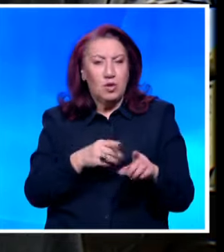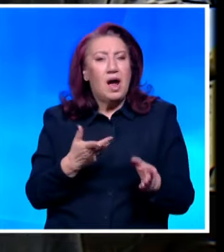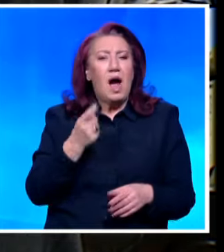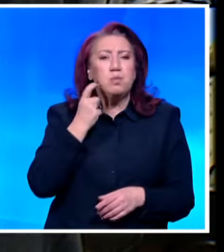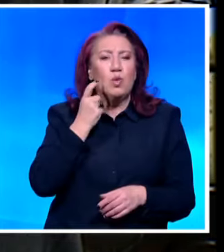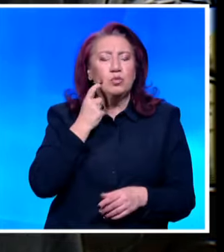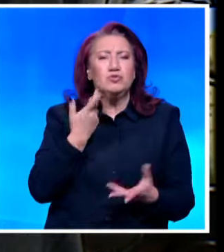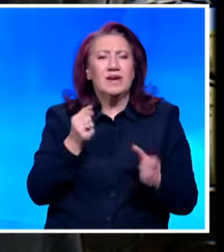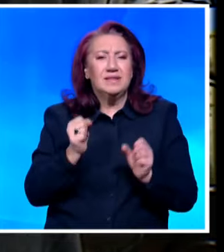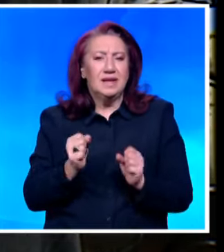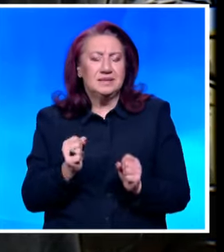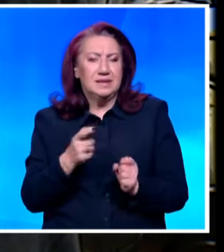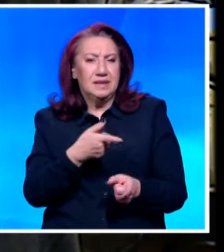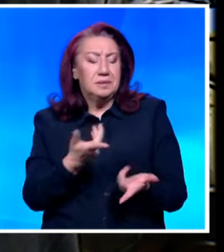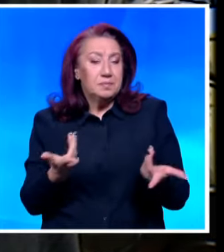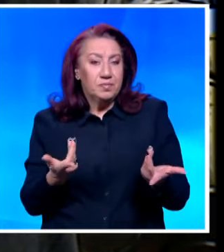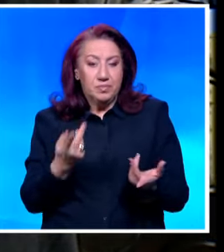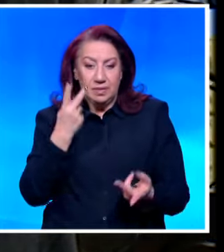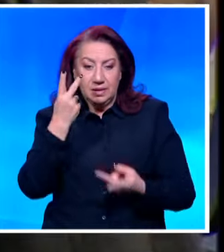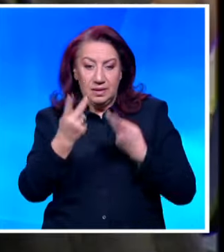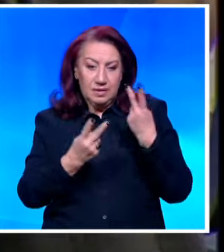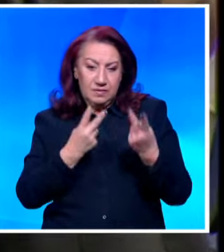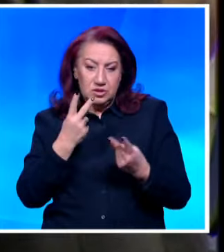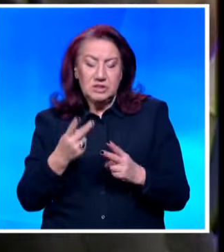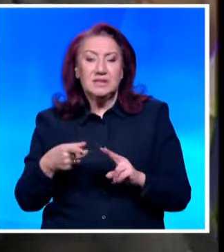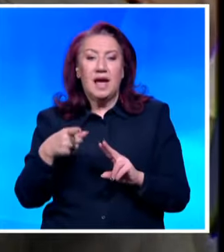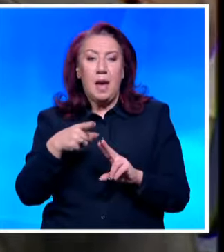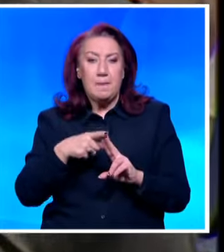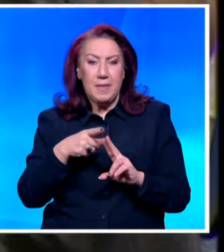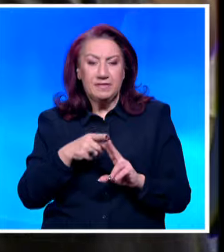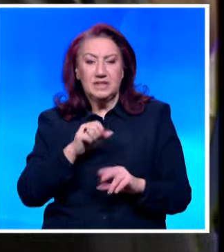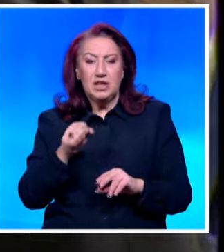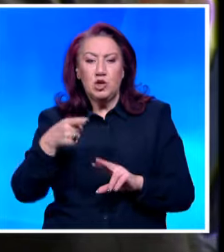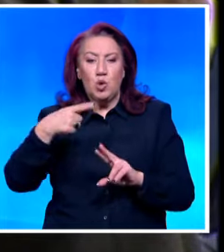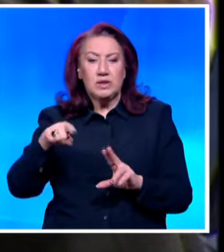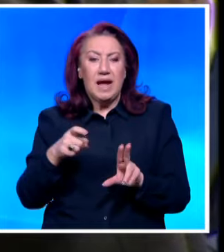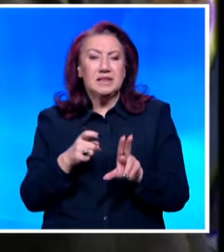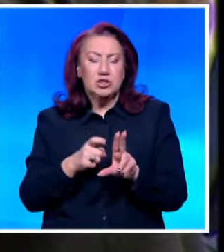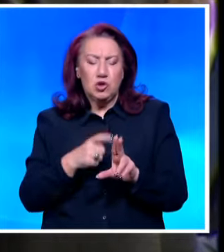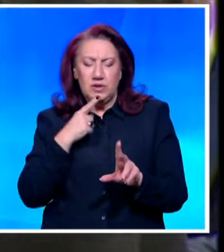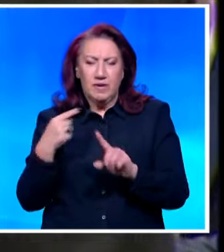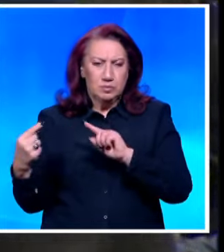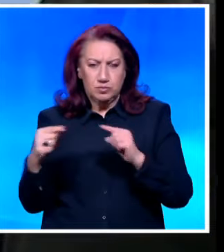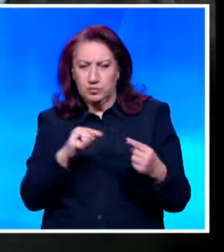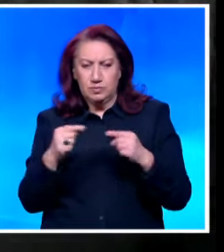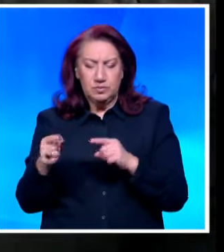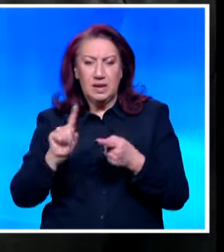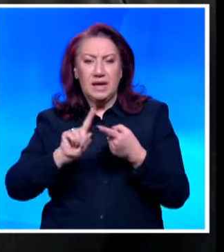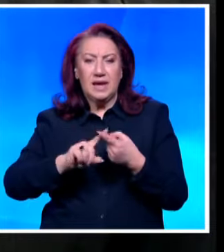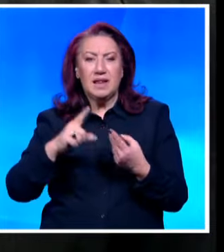на кадри от пленарната зала се вижда че пеевски и йордан цонев влизат в остър словесен сблъсък с кирил петков атанас атанасов